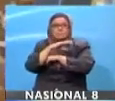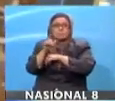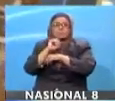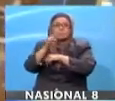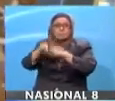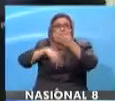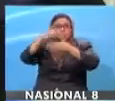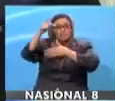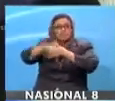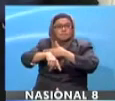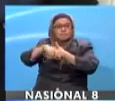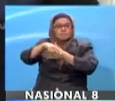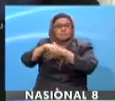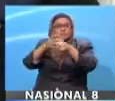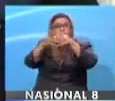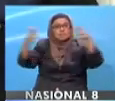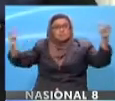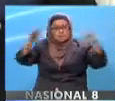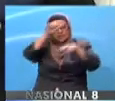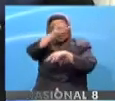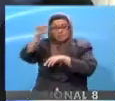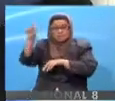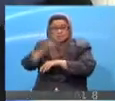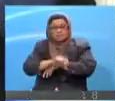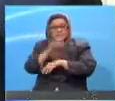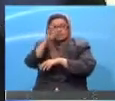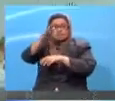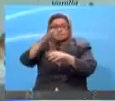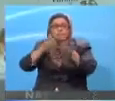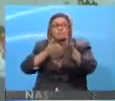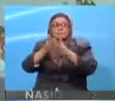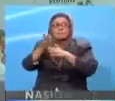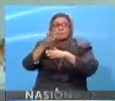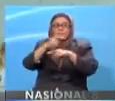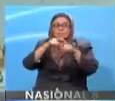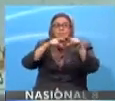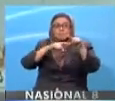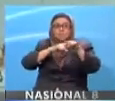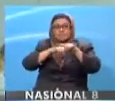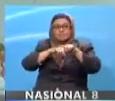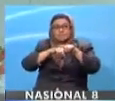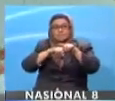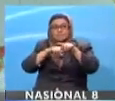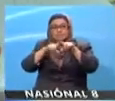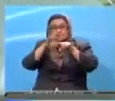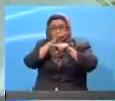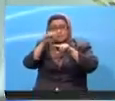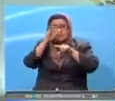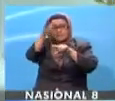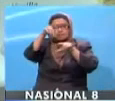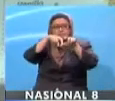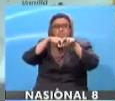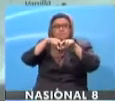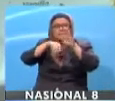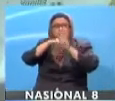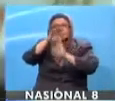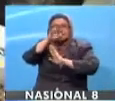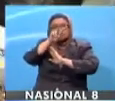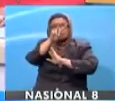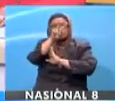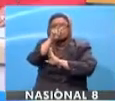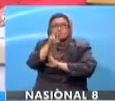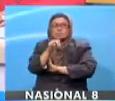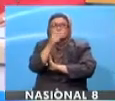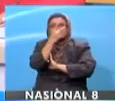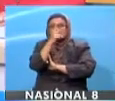bakal berlangsung pada 12 hingga 14 Jun 2015 dan dijangka menarik lebih 12,000 pengunjung.